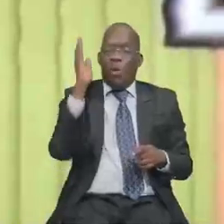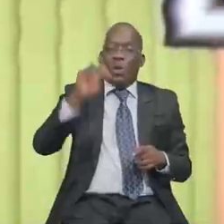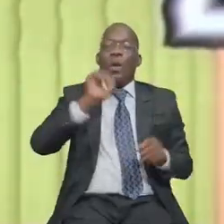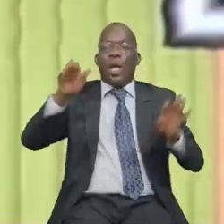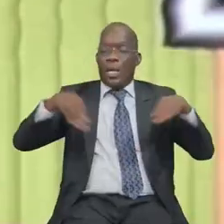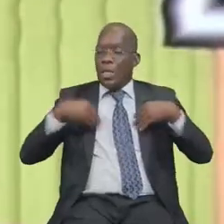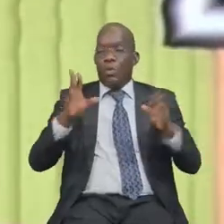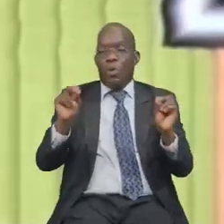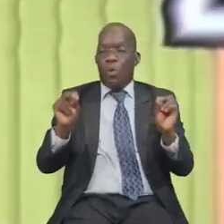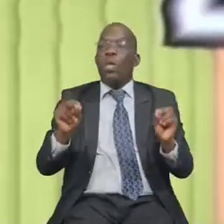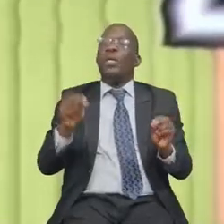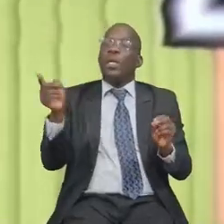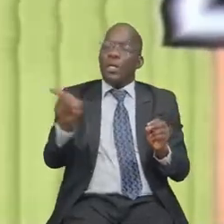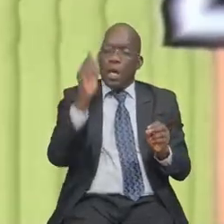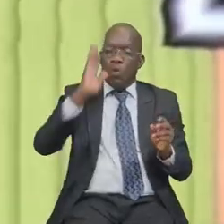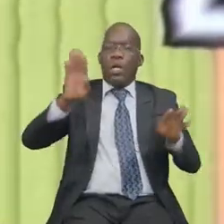vont accepter.